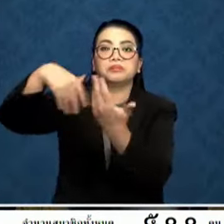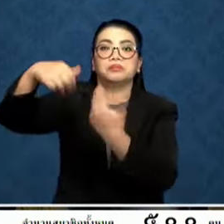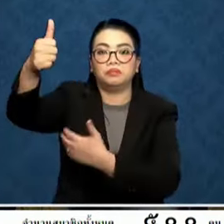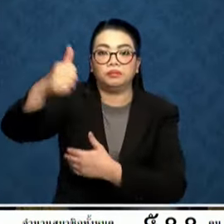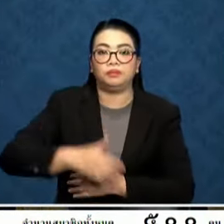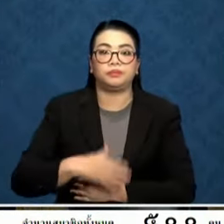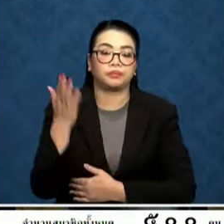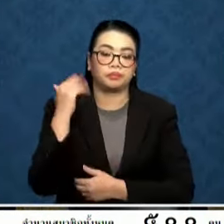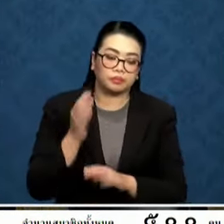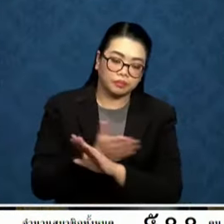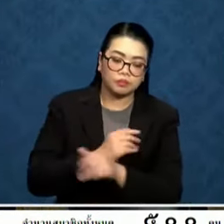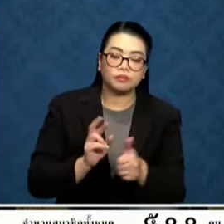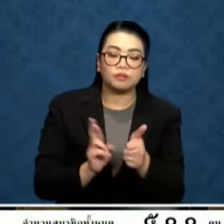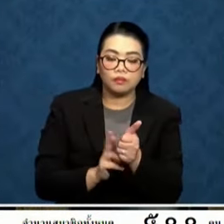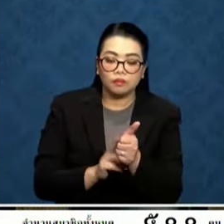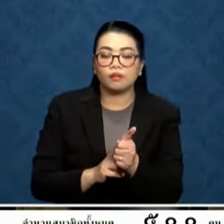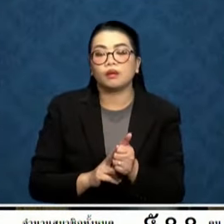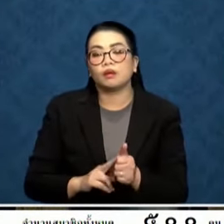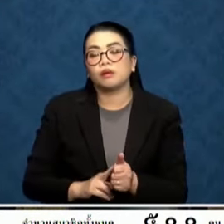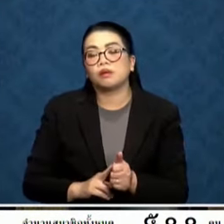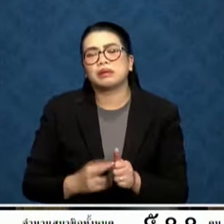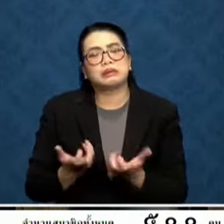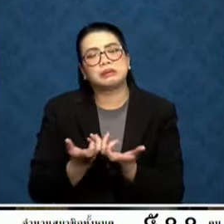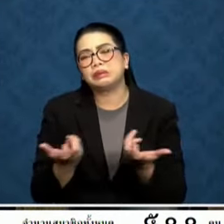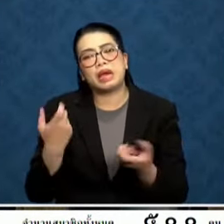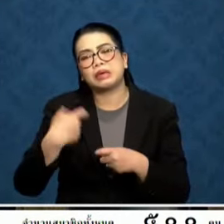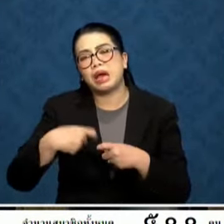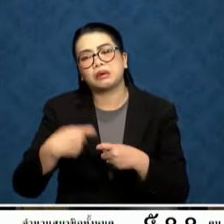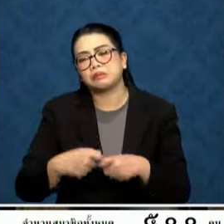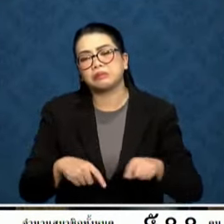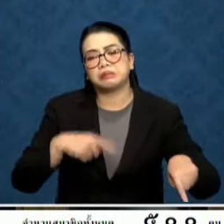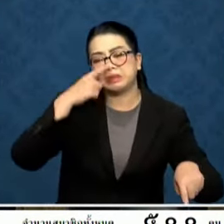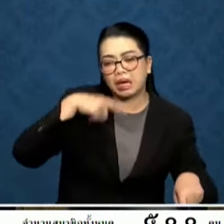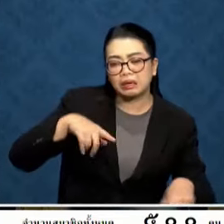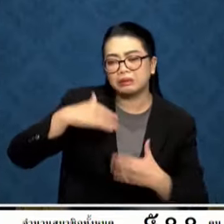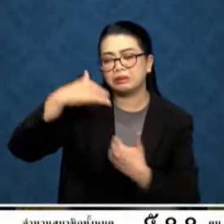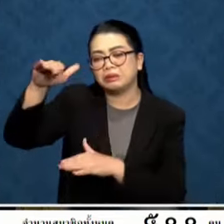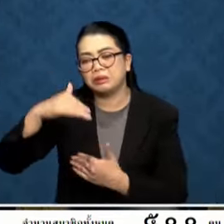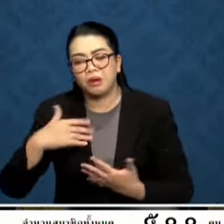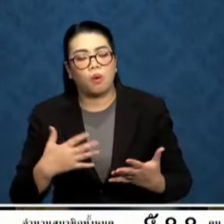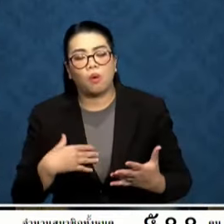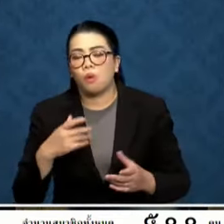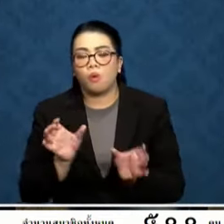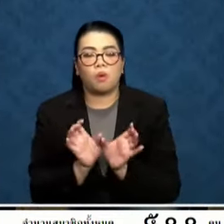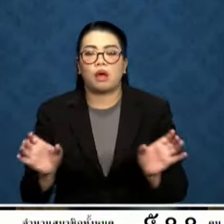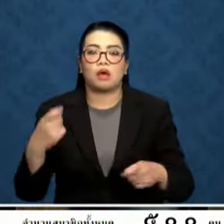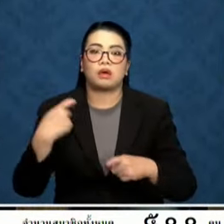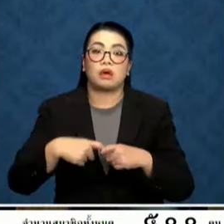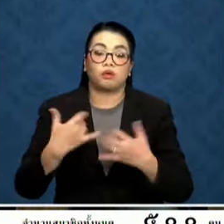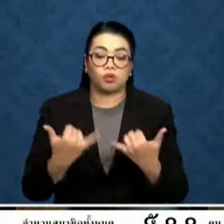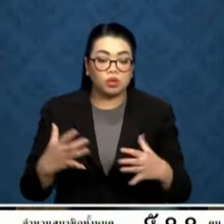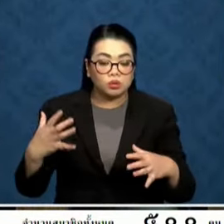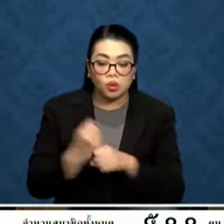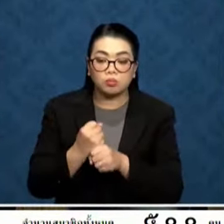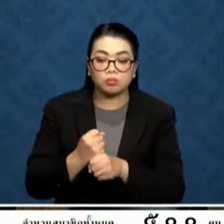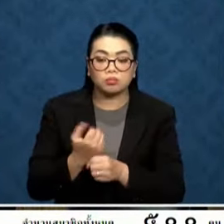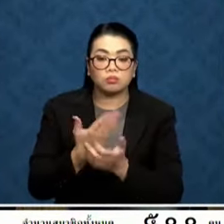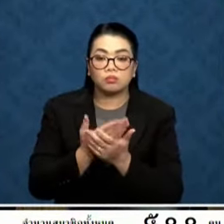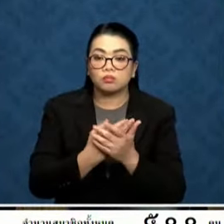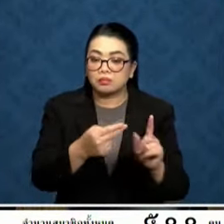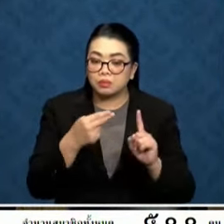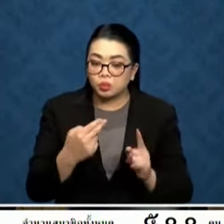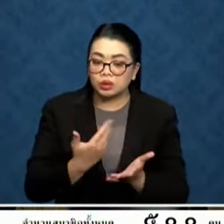นี้ก็ยังพูดทั้ง 2บอกว่ามันแยกยากไม่รู้จะแยกยังไงจนถึงวันนี้ผมก็ไม่แน่ใจว่าได้ข้อสรุปหรือยังนะครับแต่